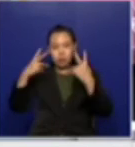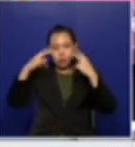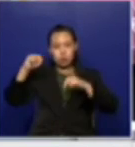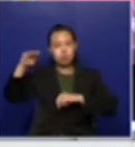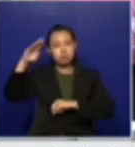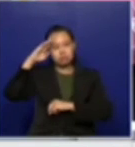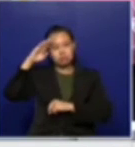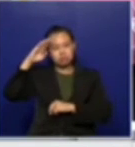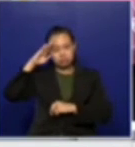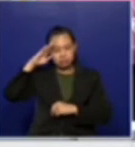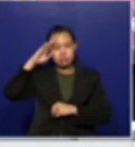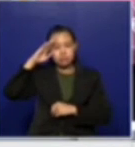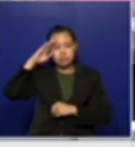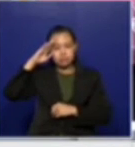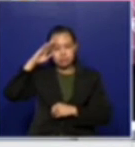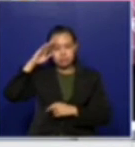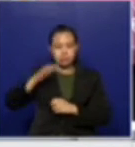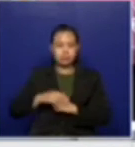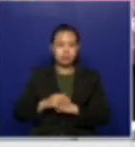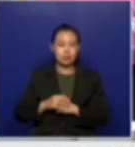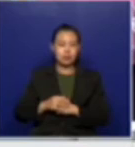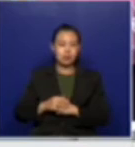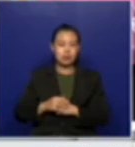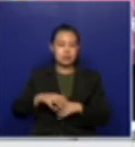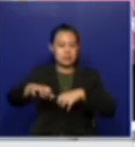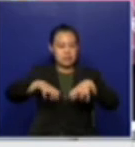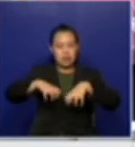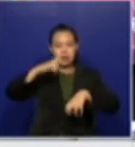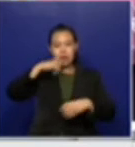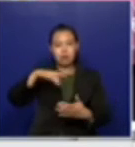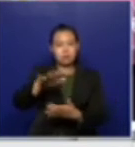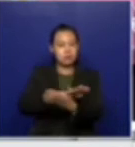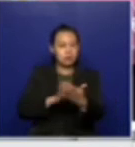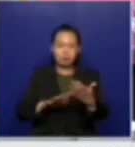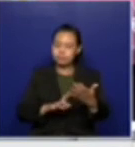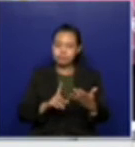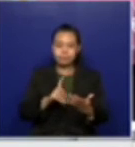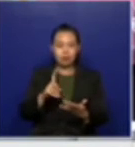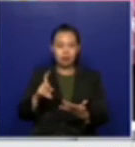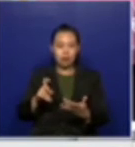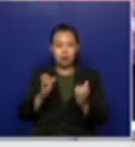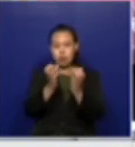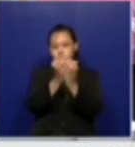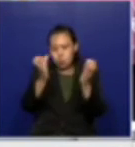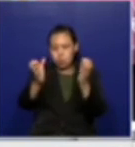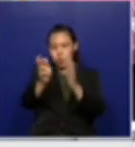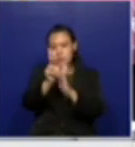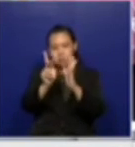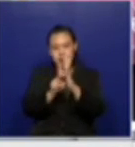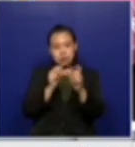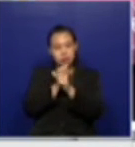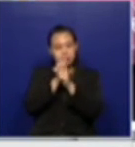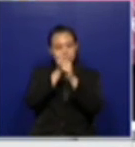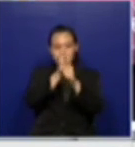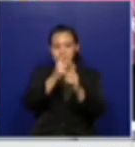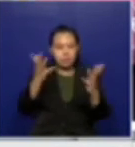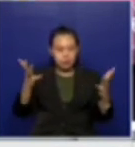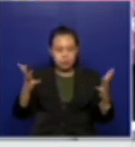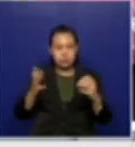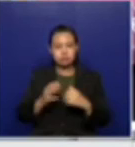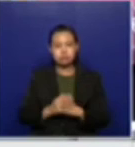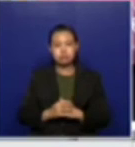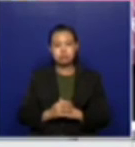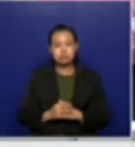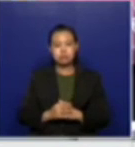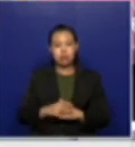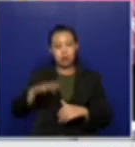าไม่สามารถบริหารประเทศได้ไม่ปฏิบัติตามรัฐธรรมนูญเรื่องของกระบวนการยุติธรรมในวงการ